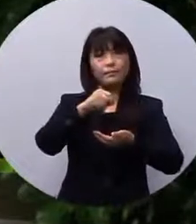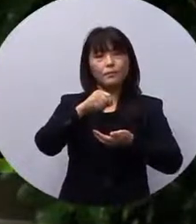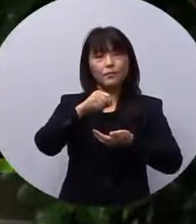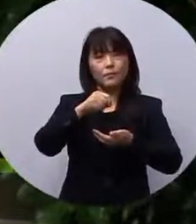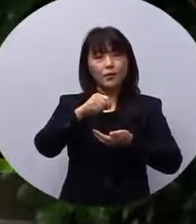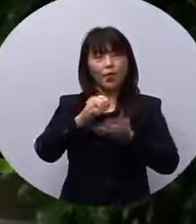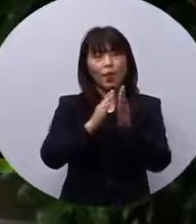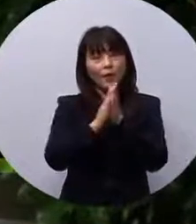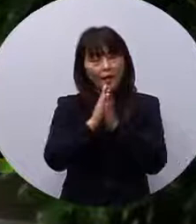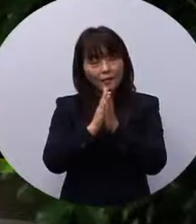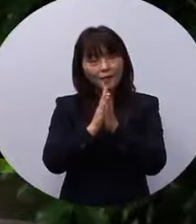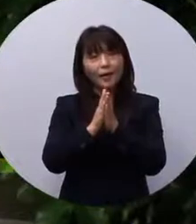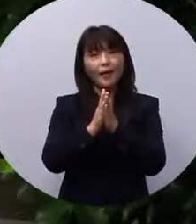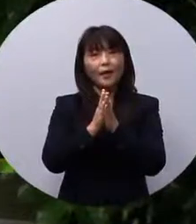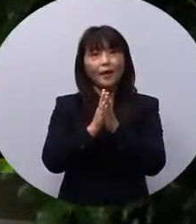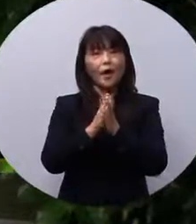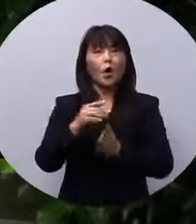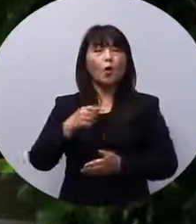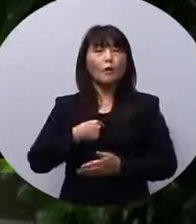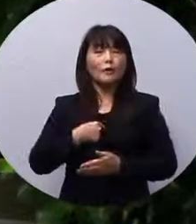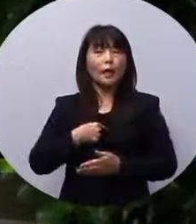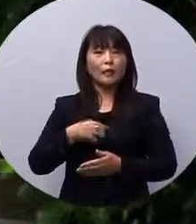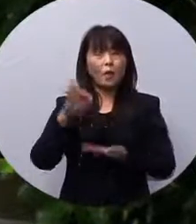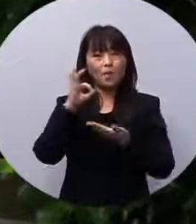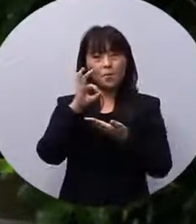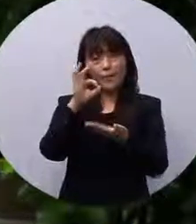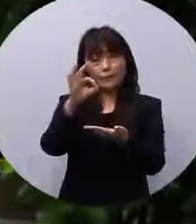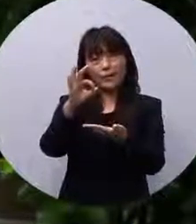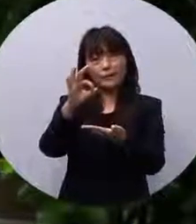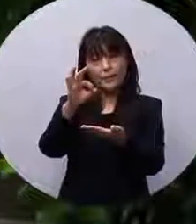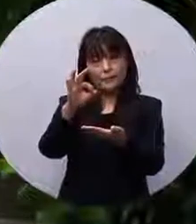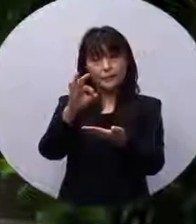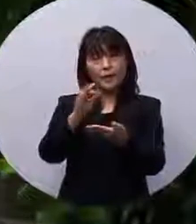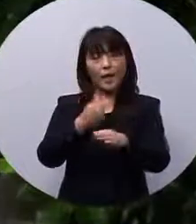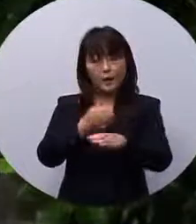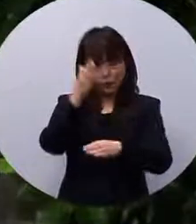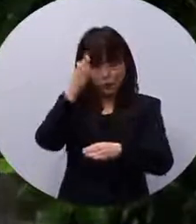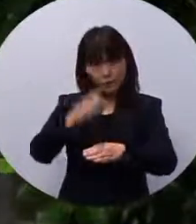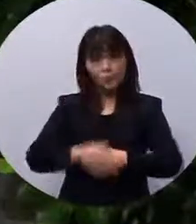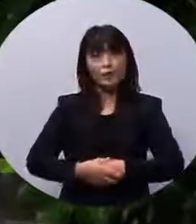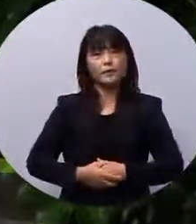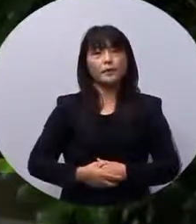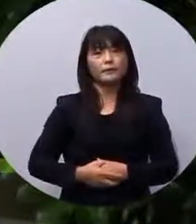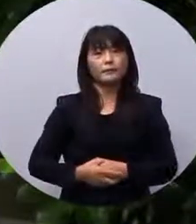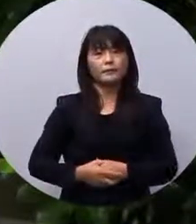をお願いいたしまして、私からのお話にしたいと思います。ありがとうございました。